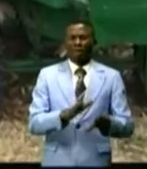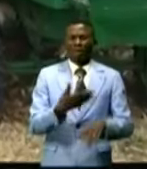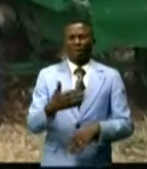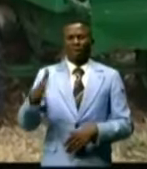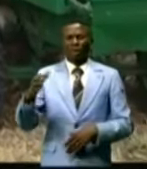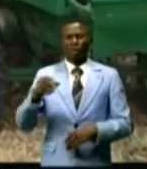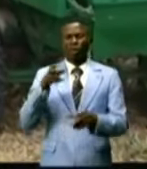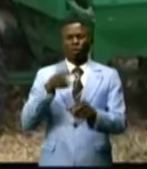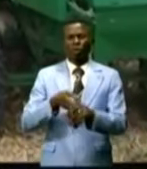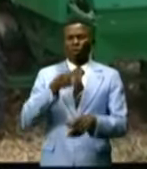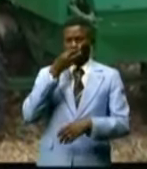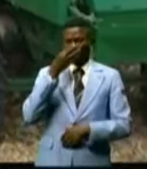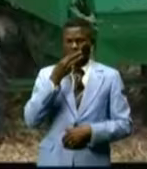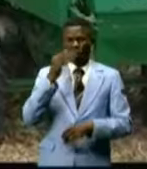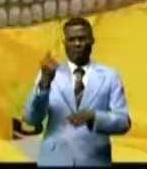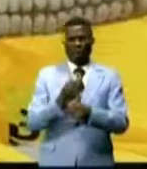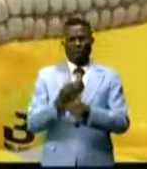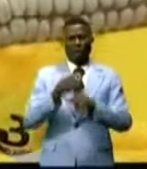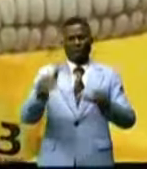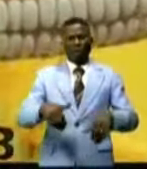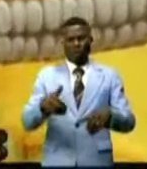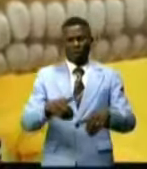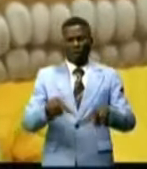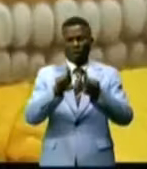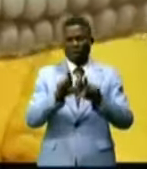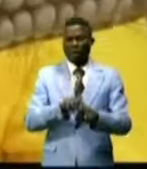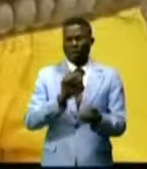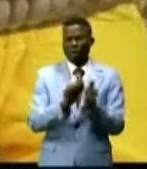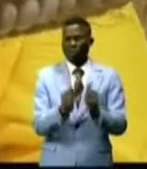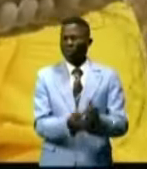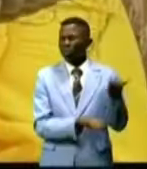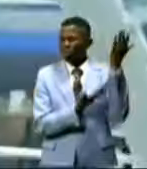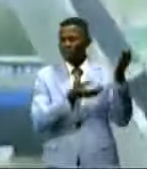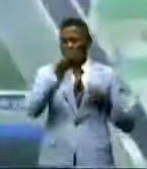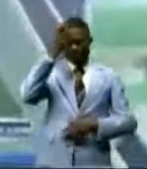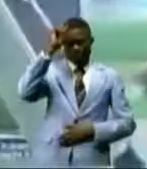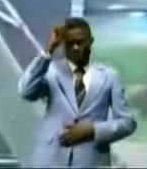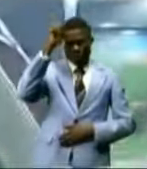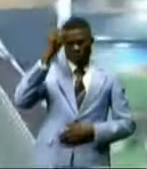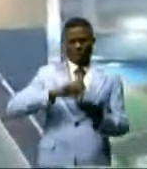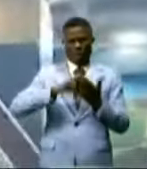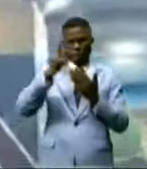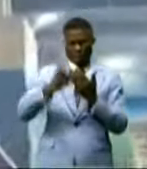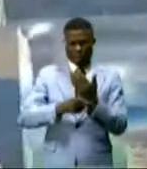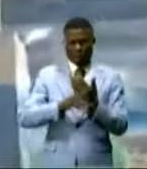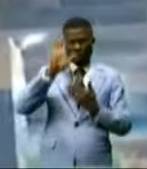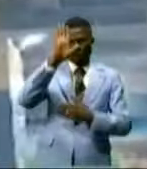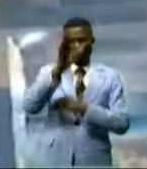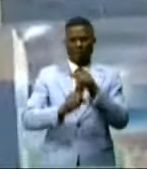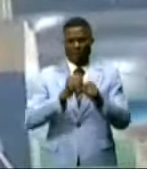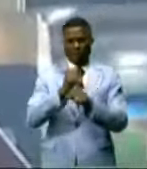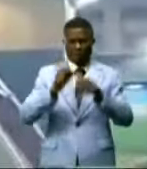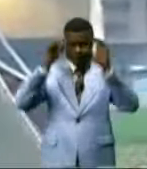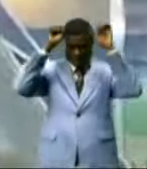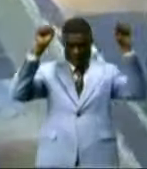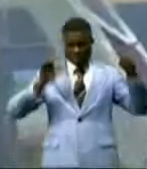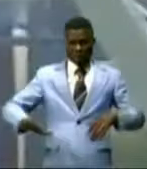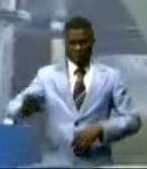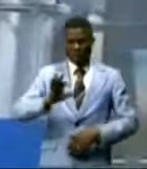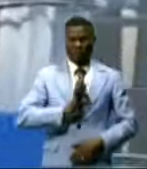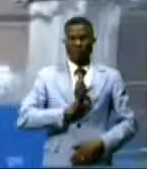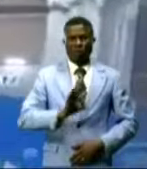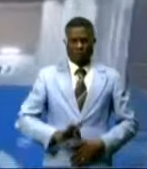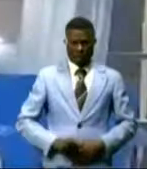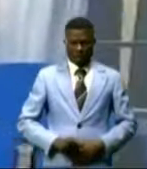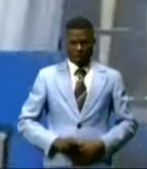pétrolière. L'agriculture est aussi la priorité des priorités du programme quinquennal du président de la République,